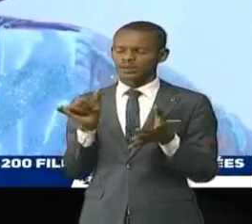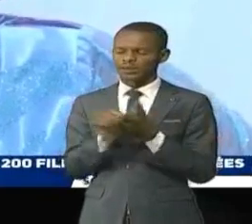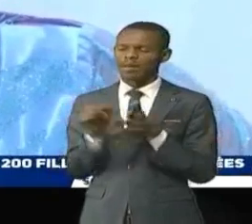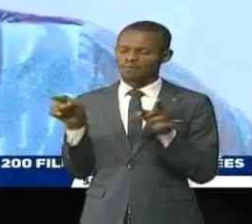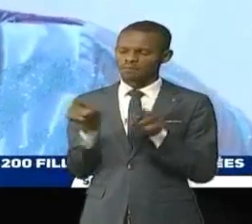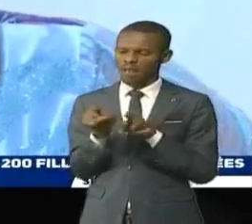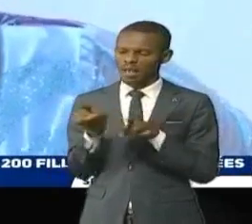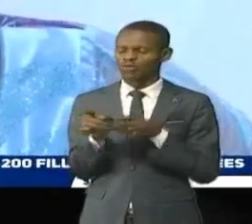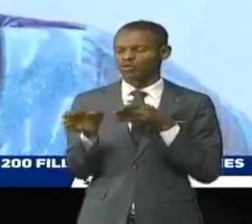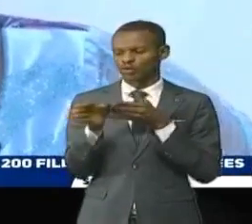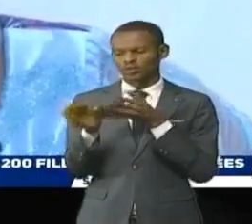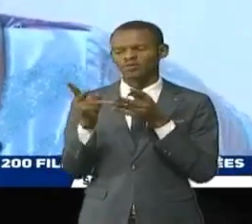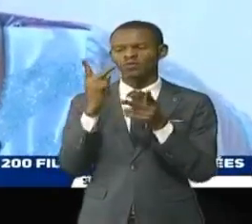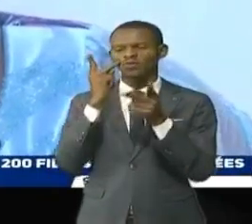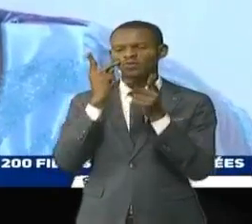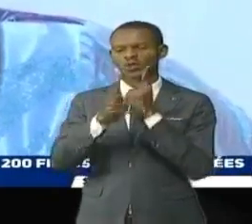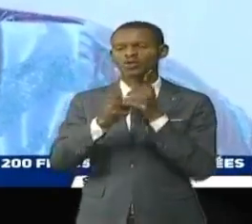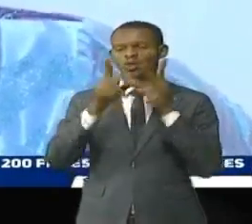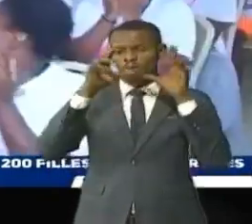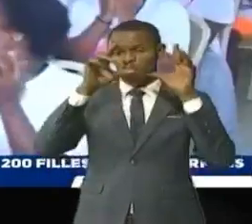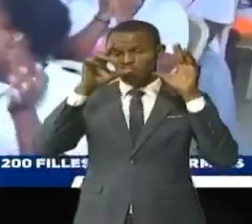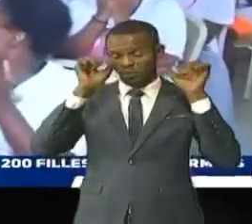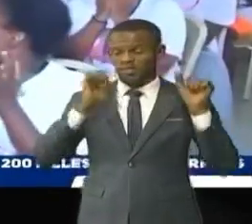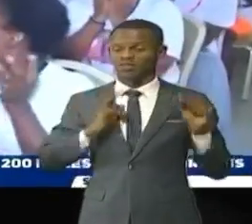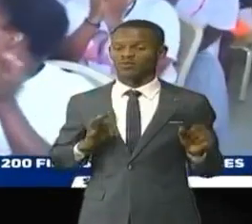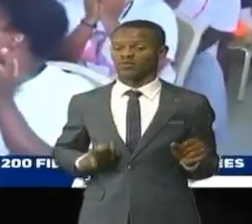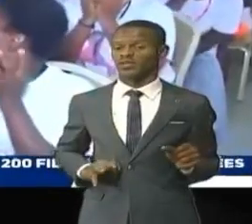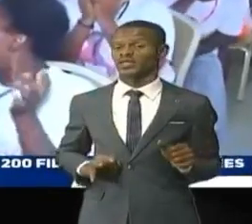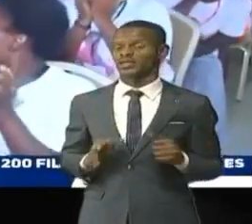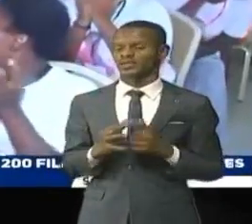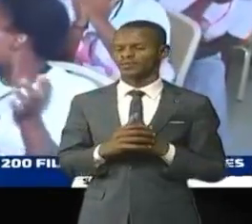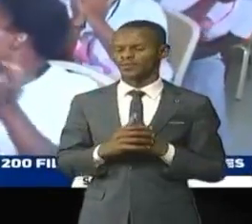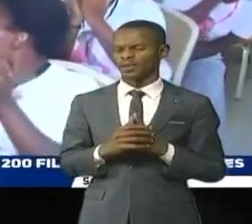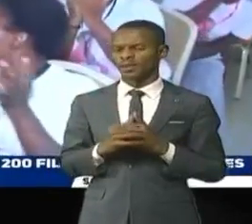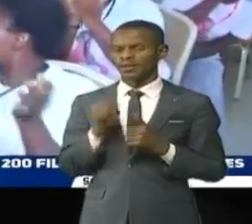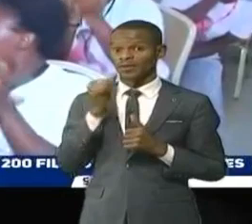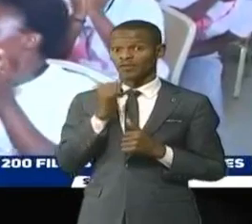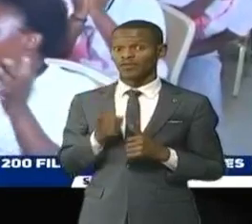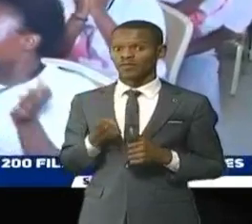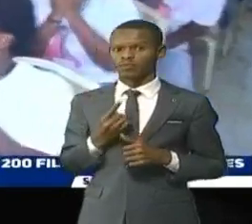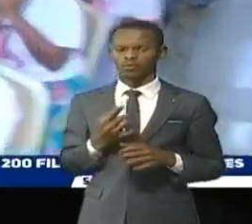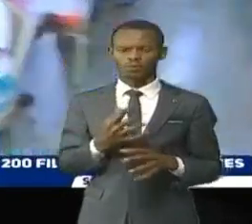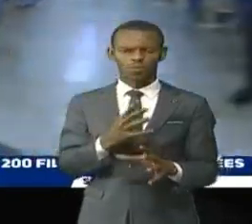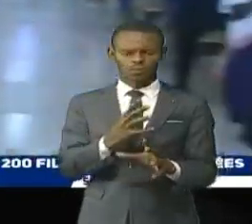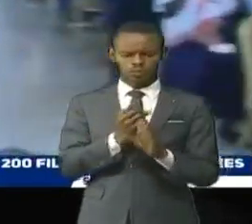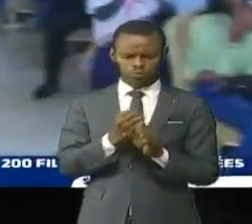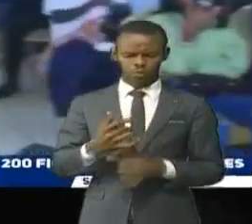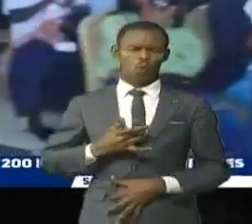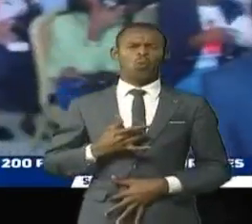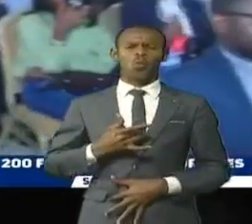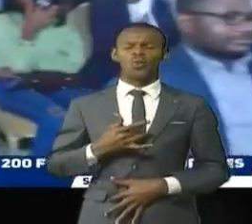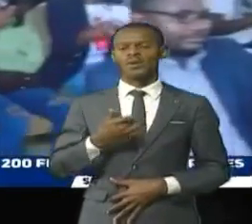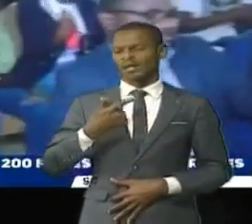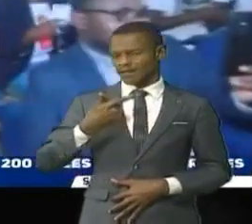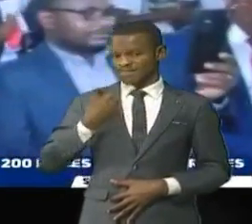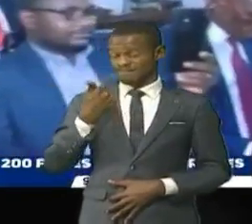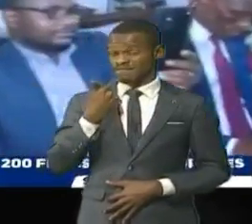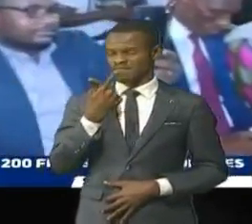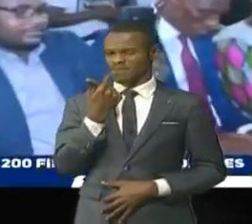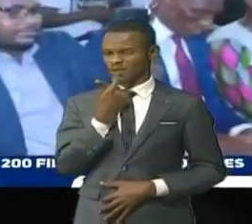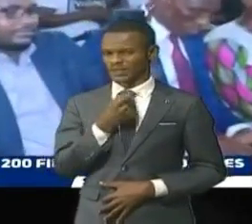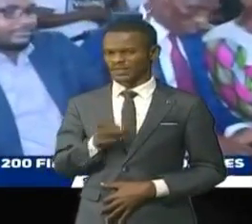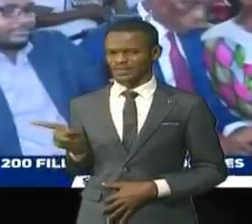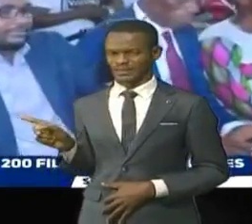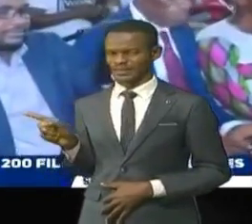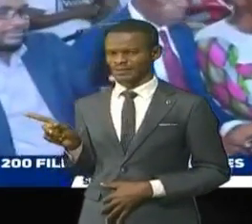solidarité lancé par le chef de l'État. L'une des bénéficiaires n'a pas manqué des mots lors de ce double événement de la